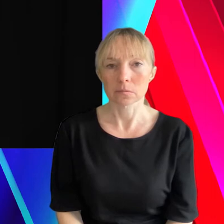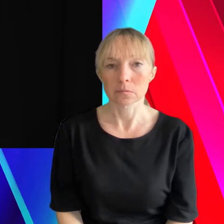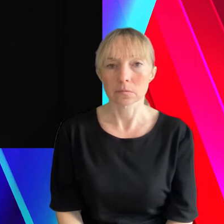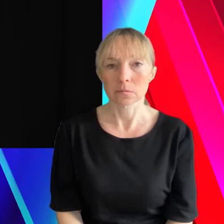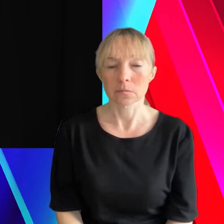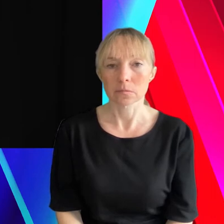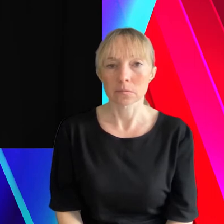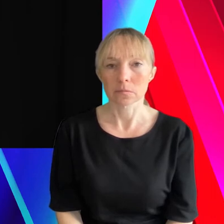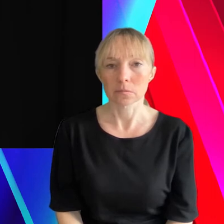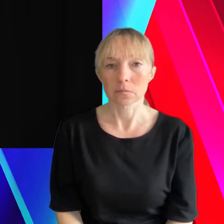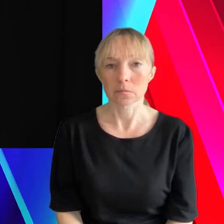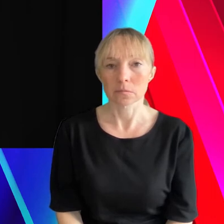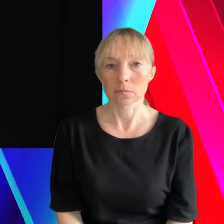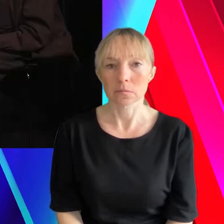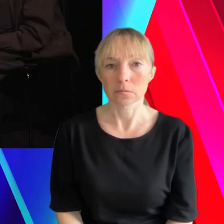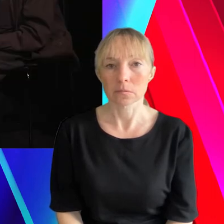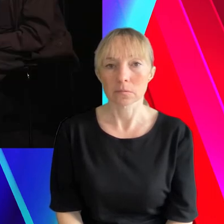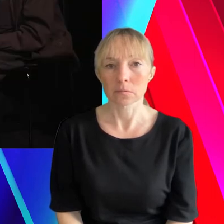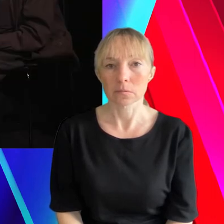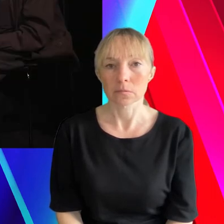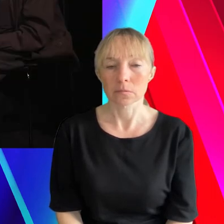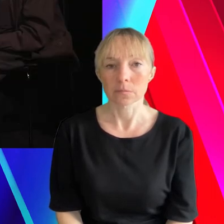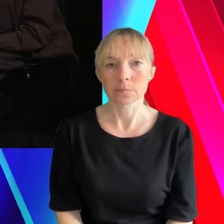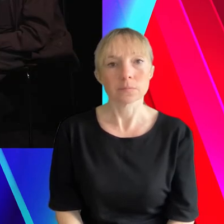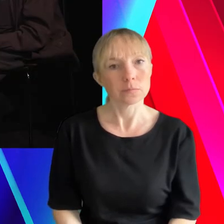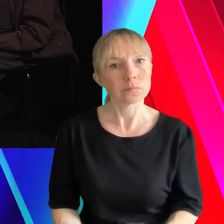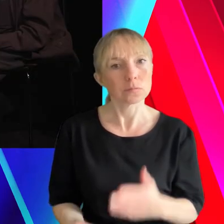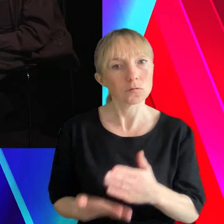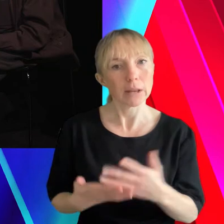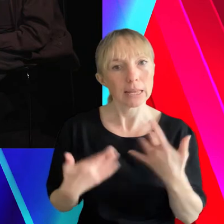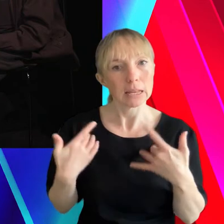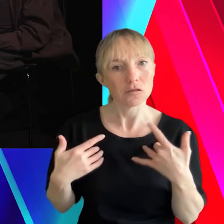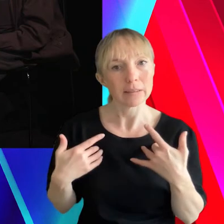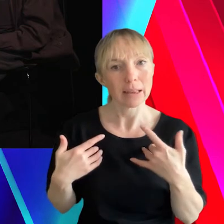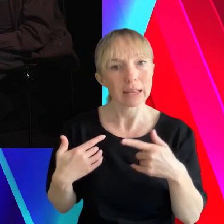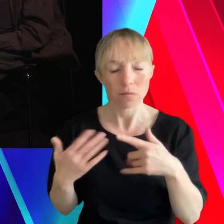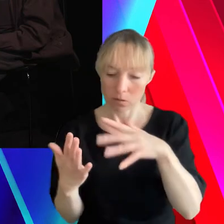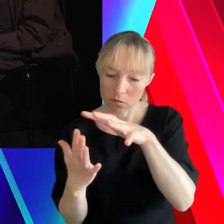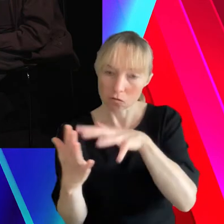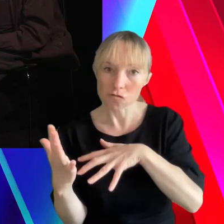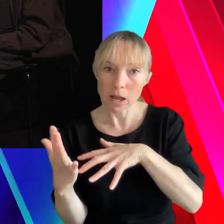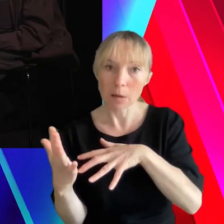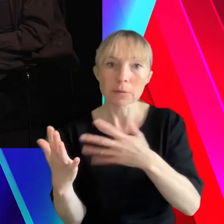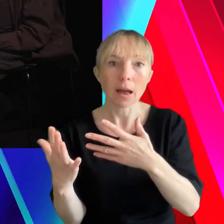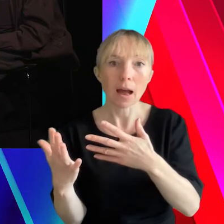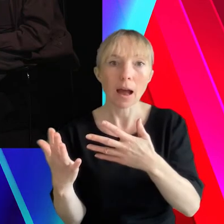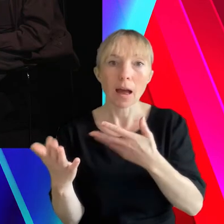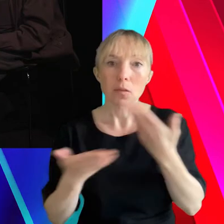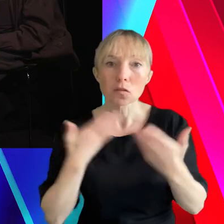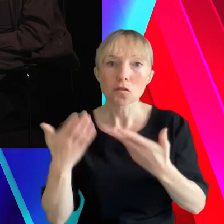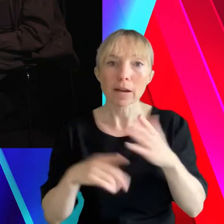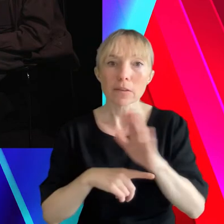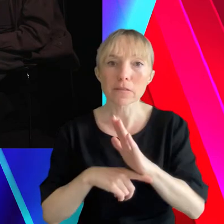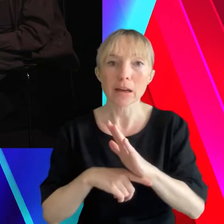این دو تا زندگی توی تایم محدود. What was interesting for me in the script and the story of the film was that it took place in